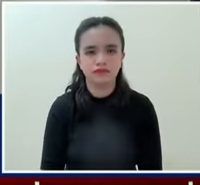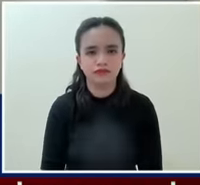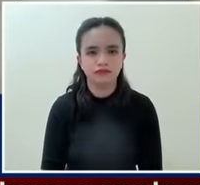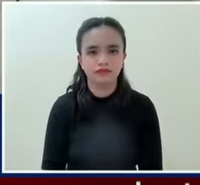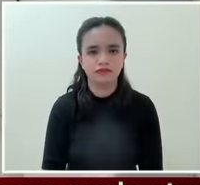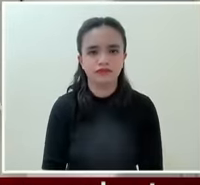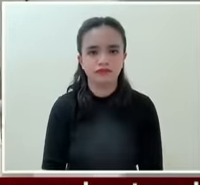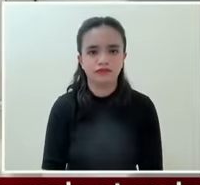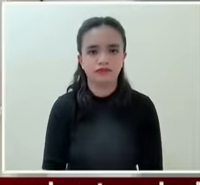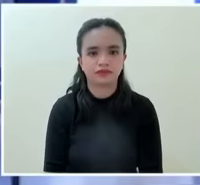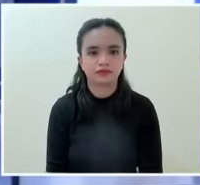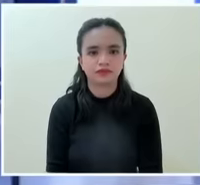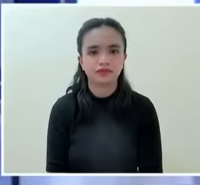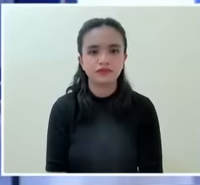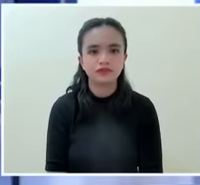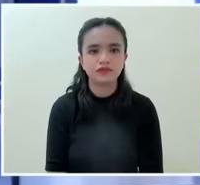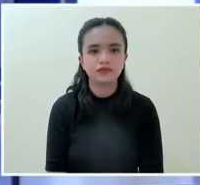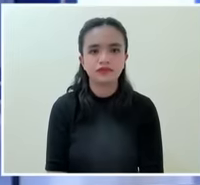News.